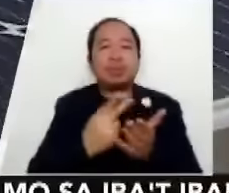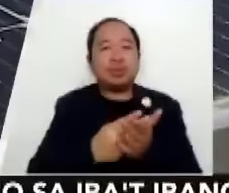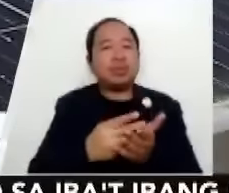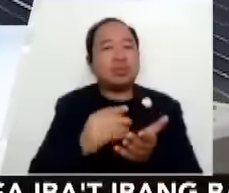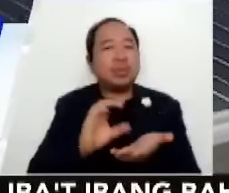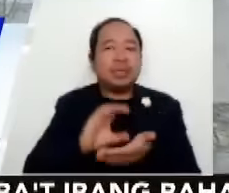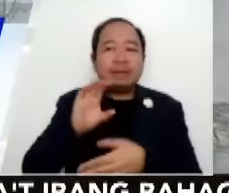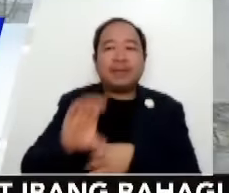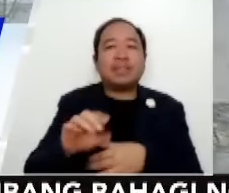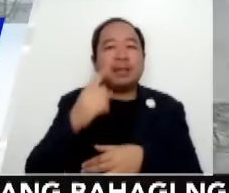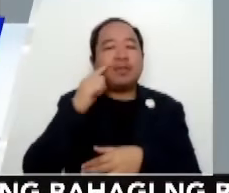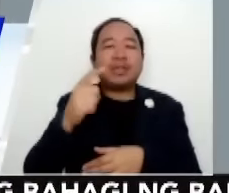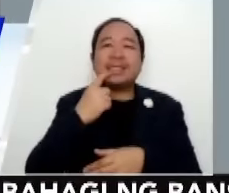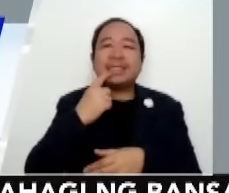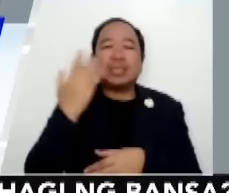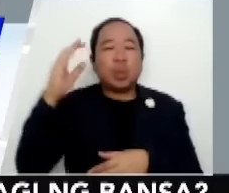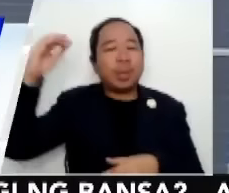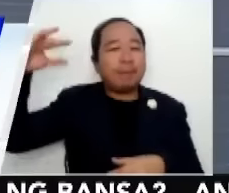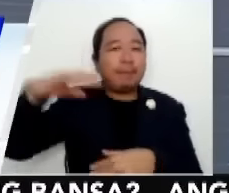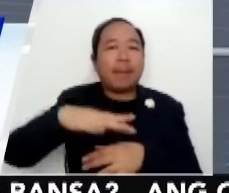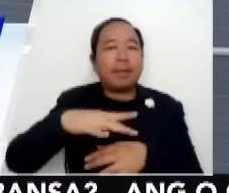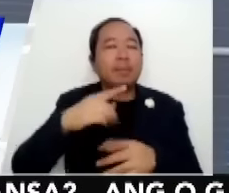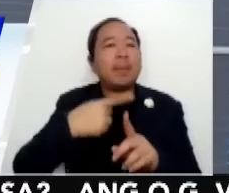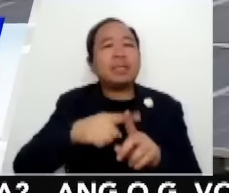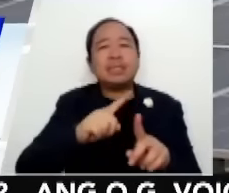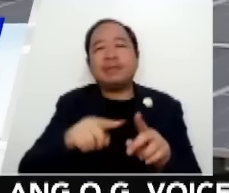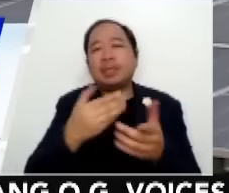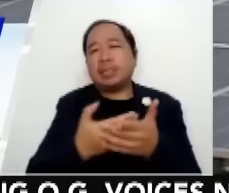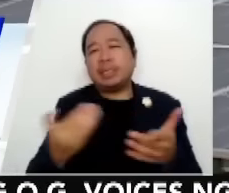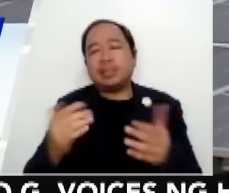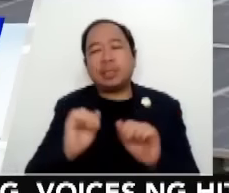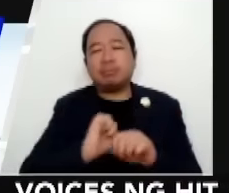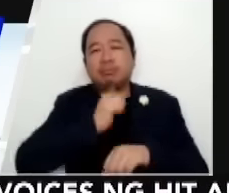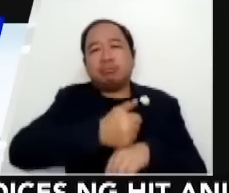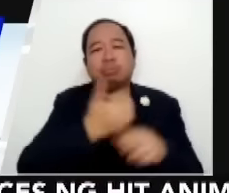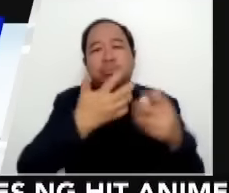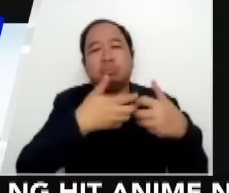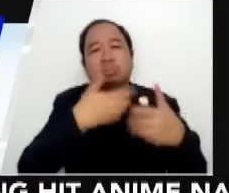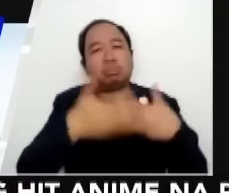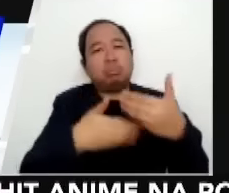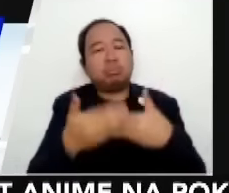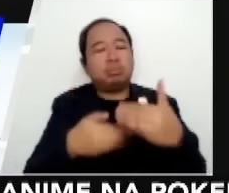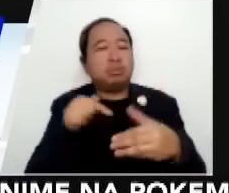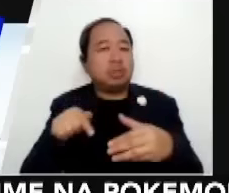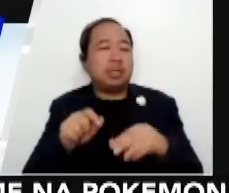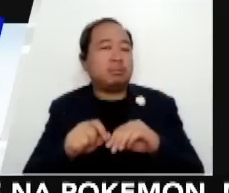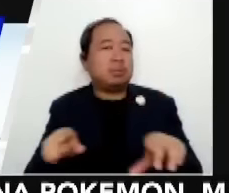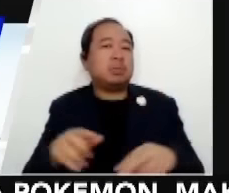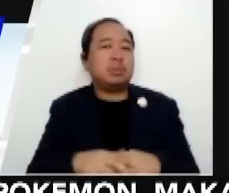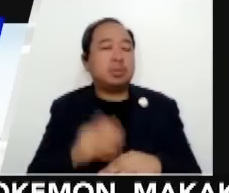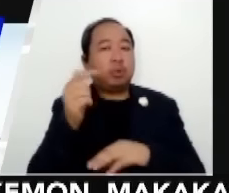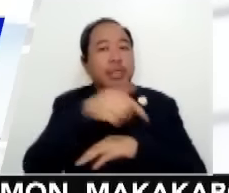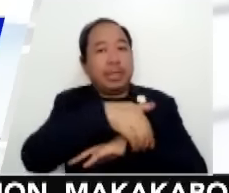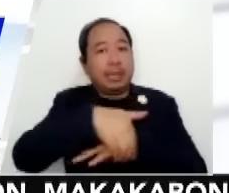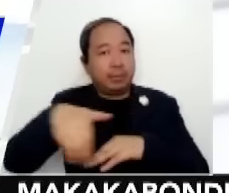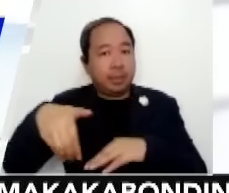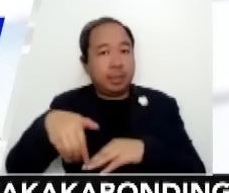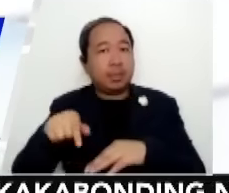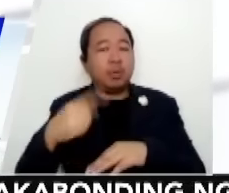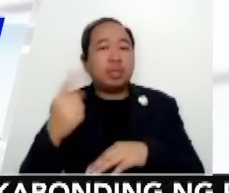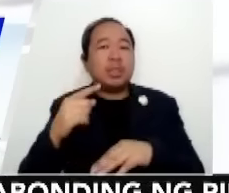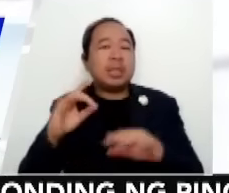panels at iba pang kailangang gamit para mapaandar ito. Kadalasan paggabi is more on road lights lang, yeah. Pero